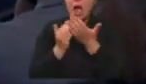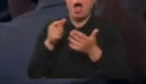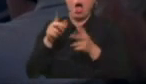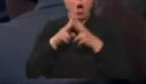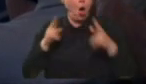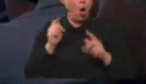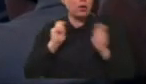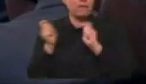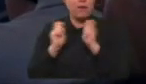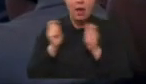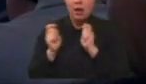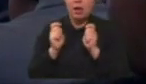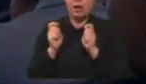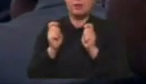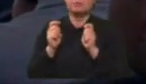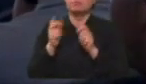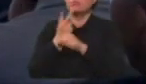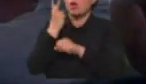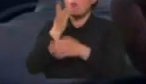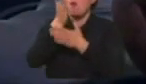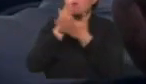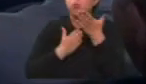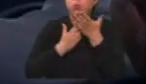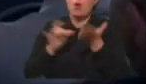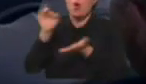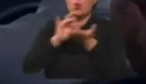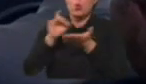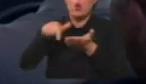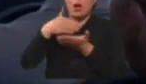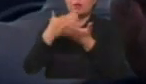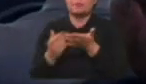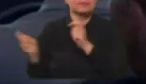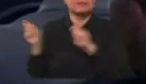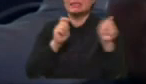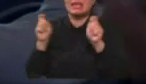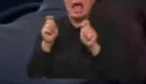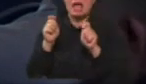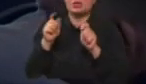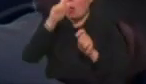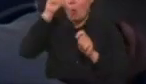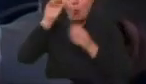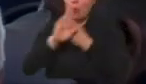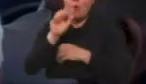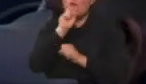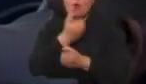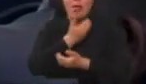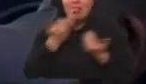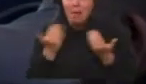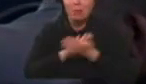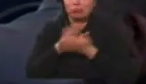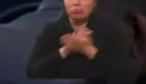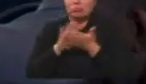okresie wakacyjnym w ponad połowie gmin w kraju transport publiczny praktycznie nie istnieje. To